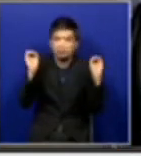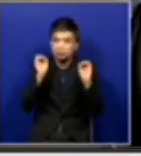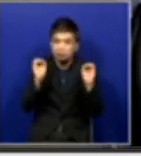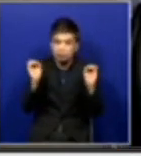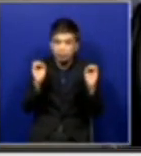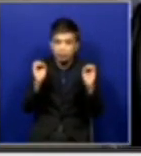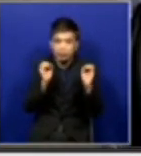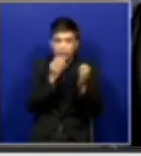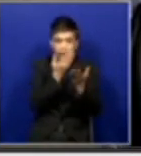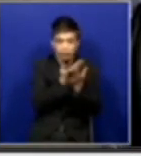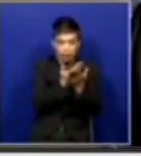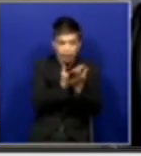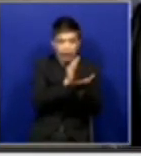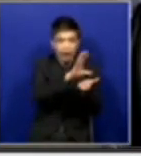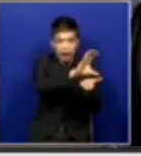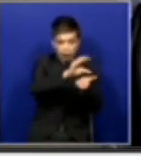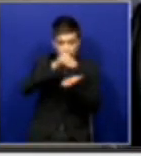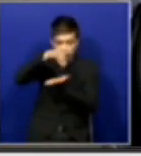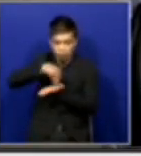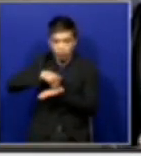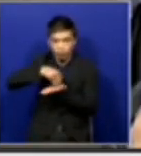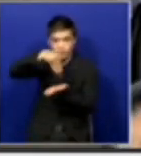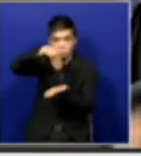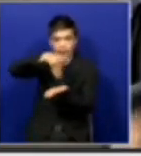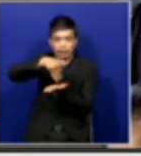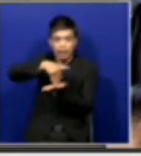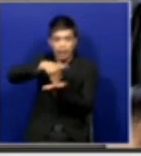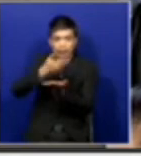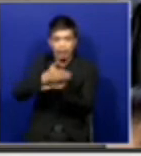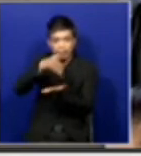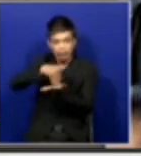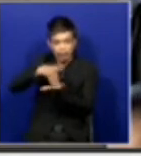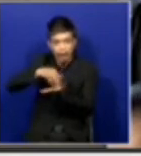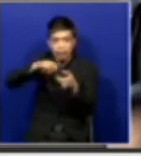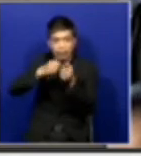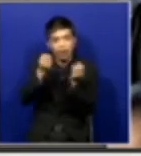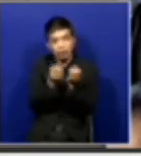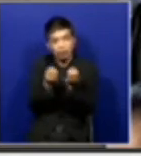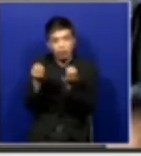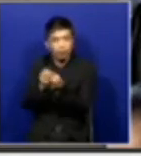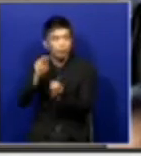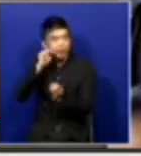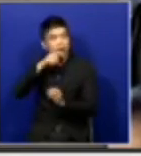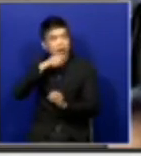ก็คือเอามาใส่งบกลางซึ่งจะเกิดภัยพิบัติอะไรต่างๆมากมาย